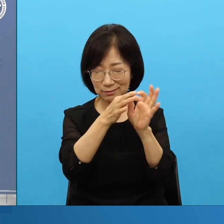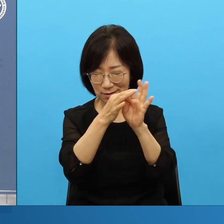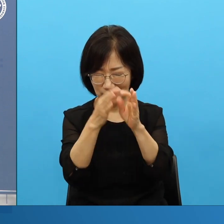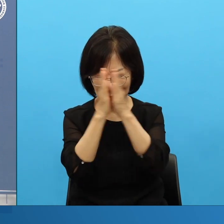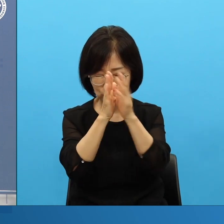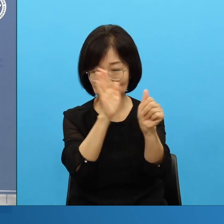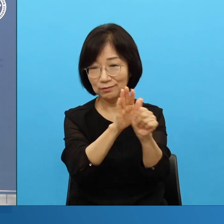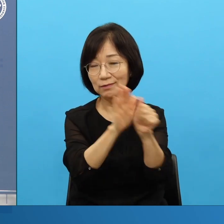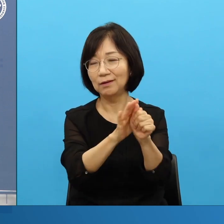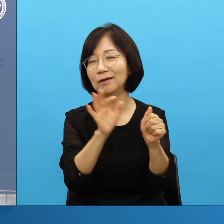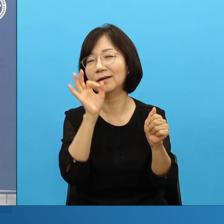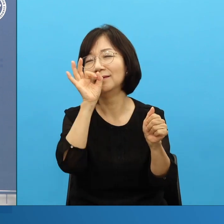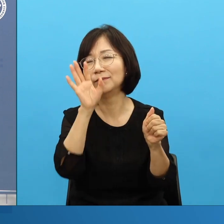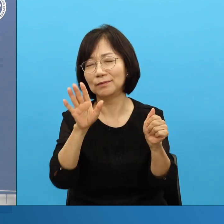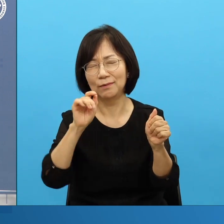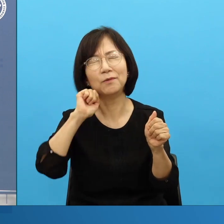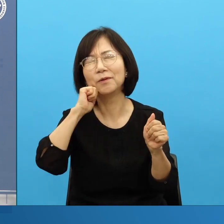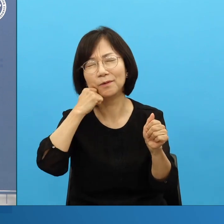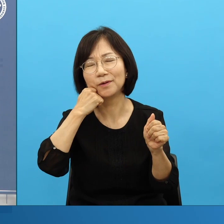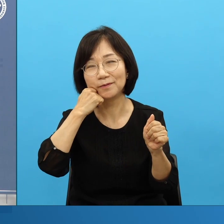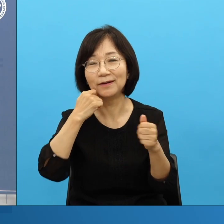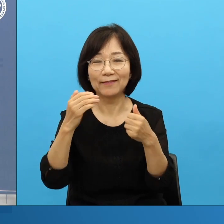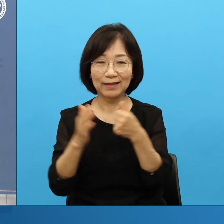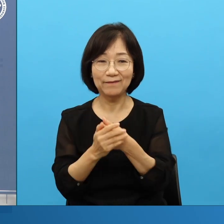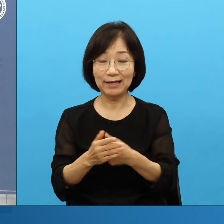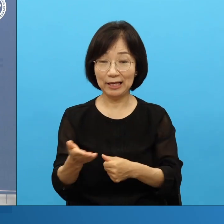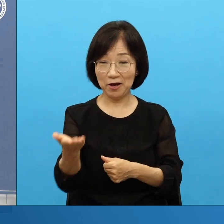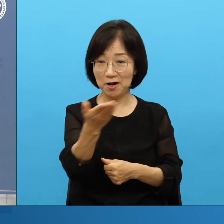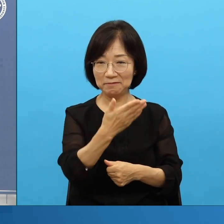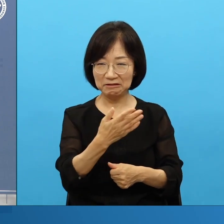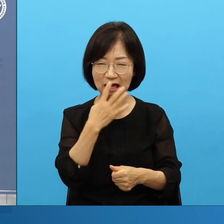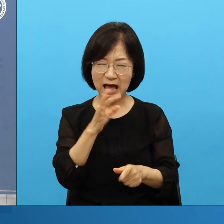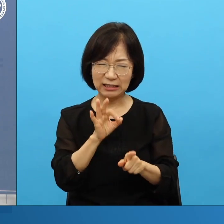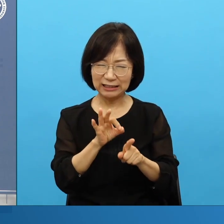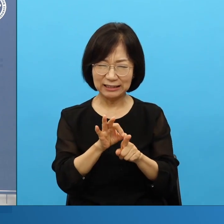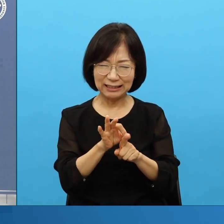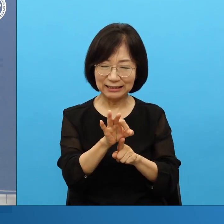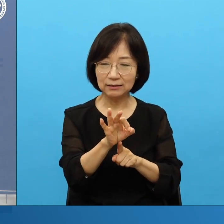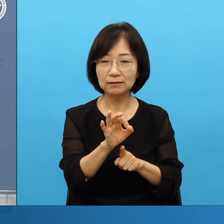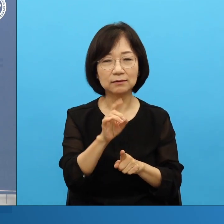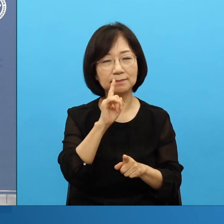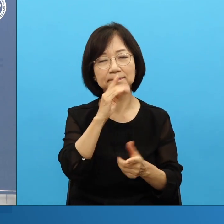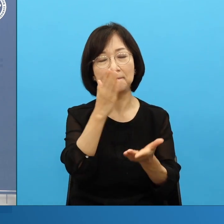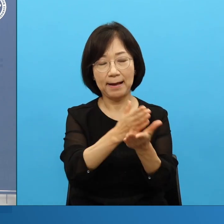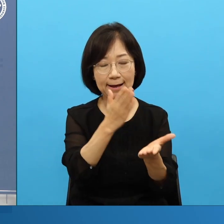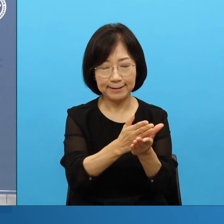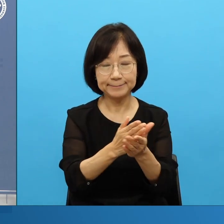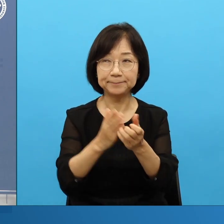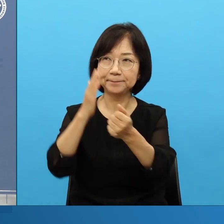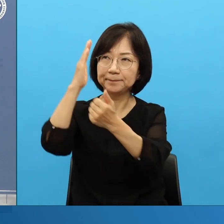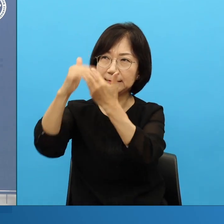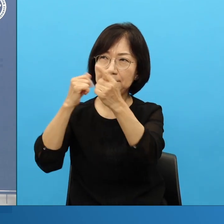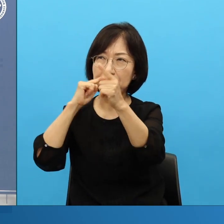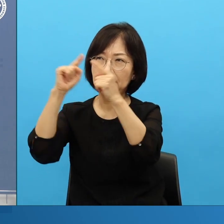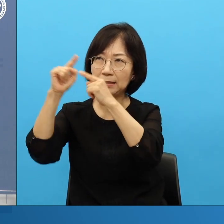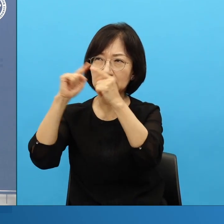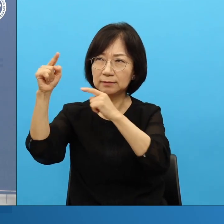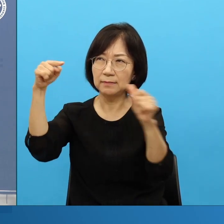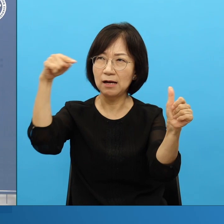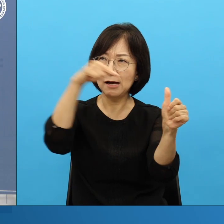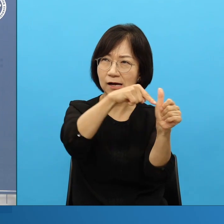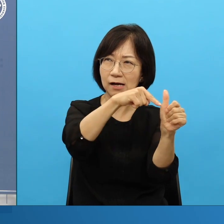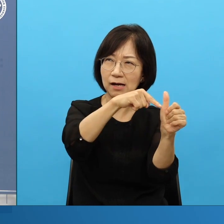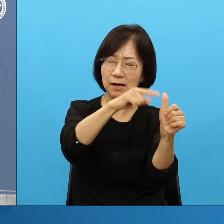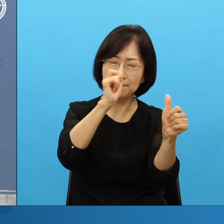하셔야 됩니다. 잔소리 가지고 하면 더 안 돼요. 하나님의 능력이 역사해야 It's 돼요. something that you must do. You cannot do it 그렇죠? by nagging. God's word has